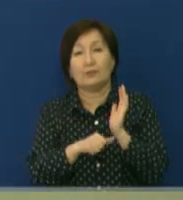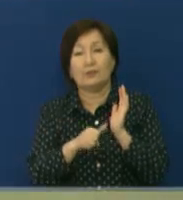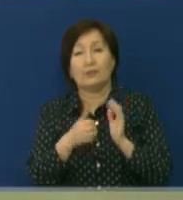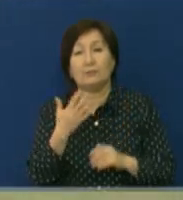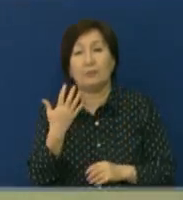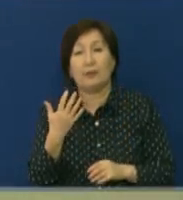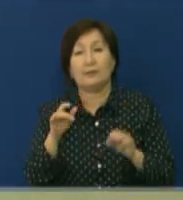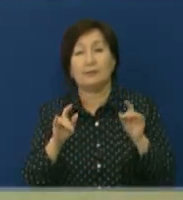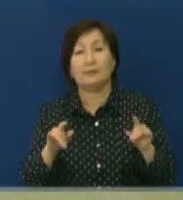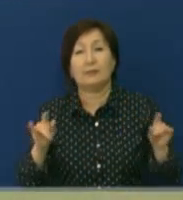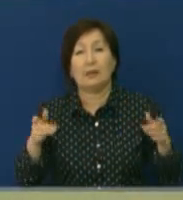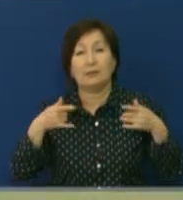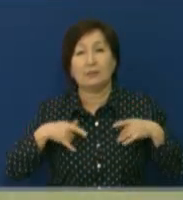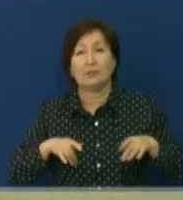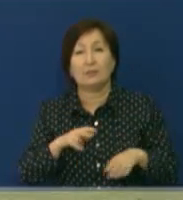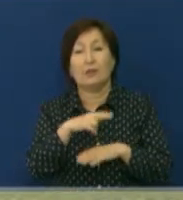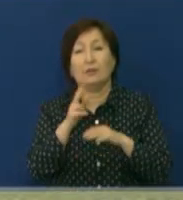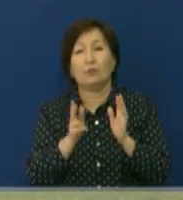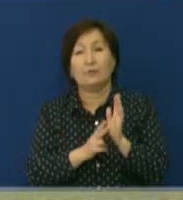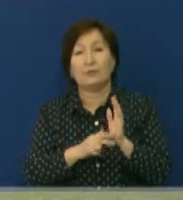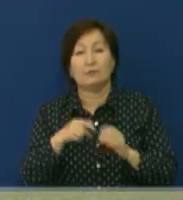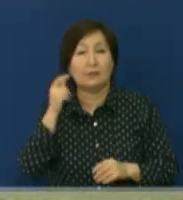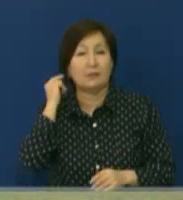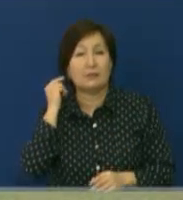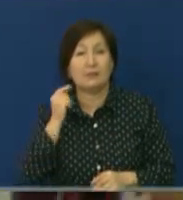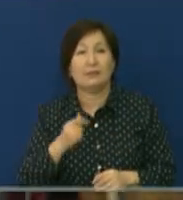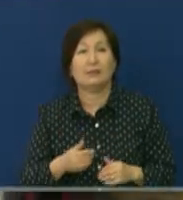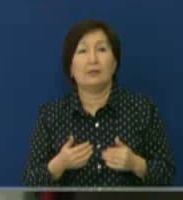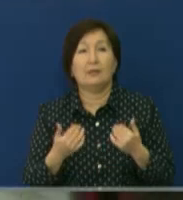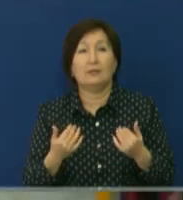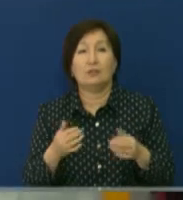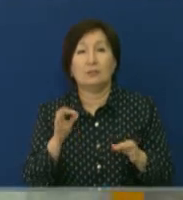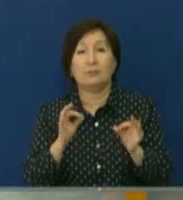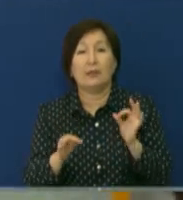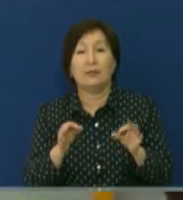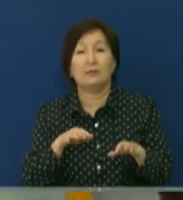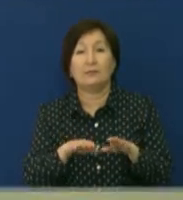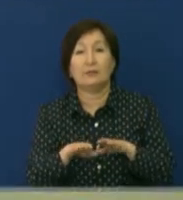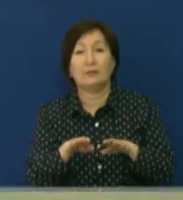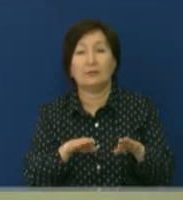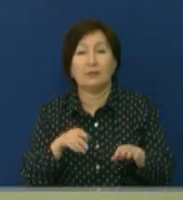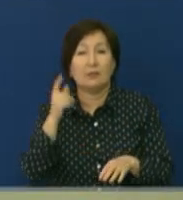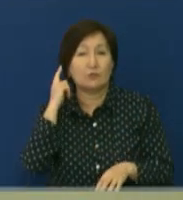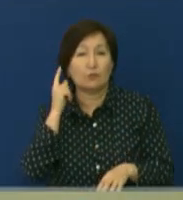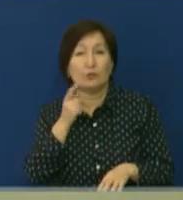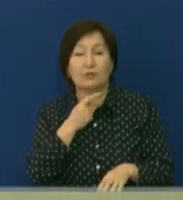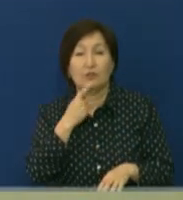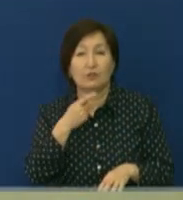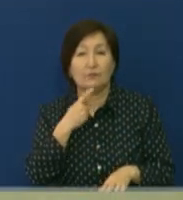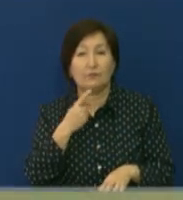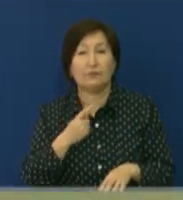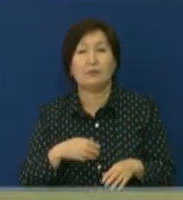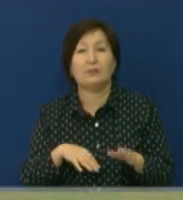18 лет в дальнейшем установлены тренажер поможет людям развить правильные двигательные сухо речевые другие навыки за счет развития